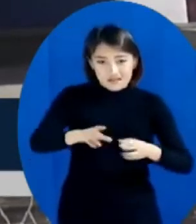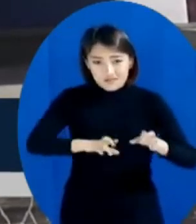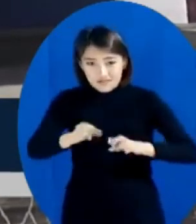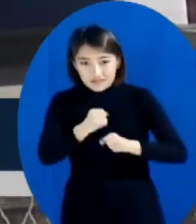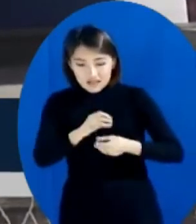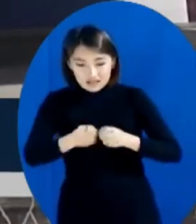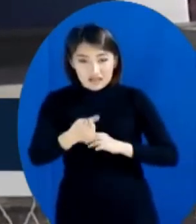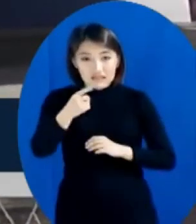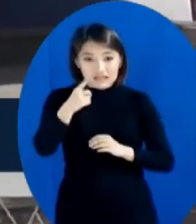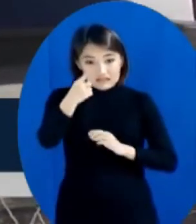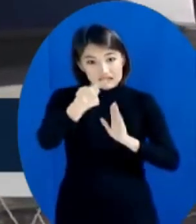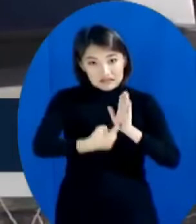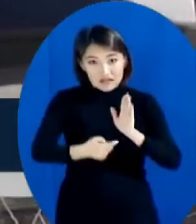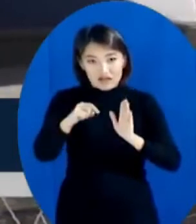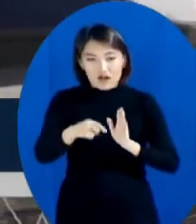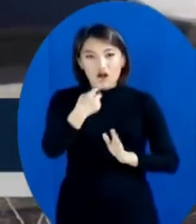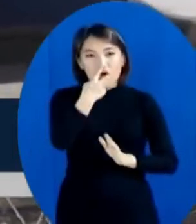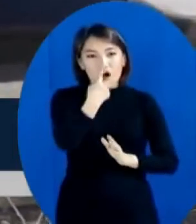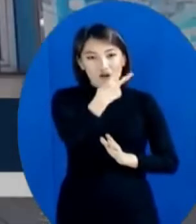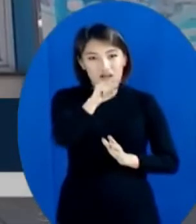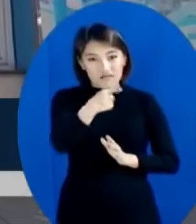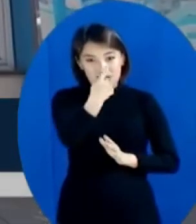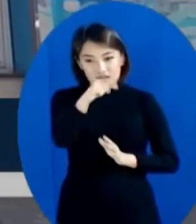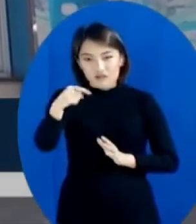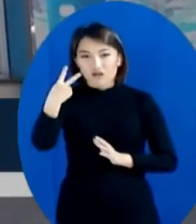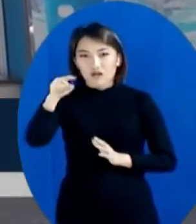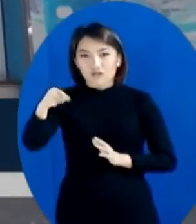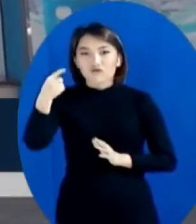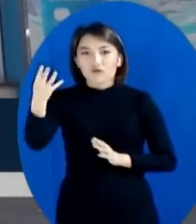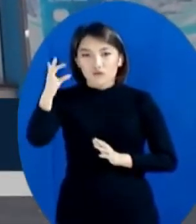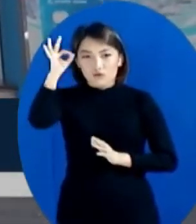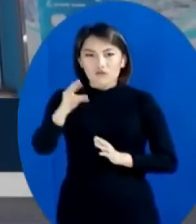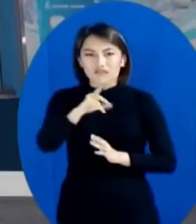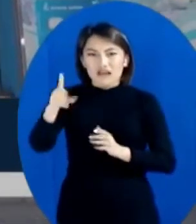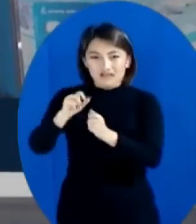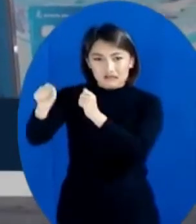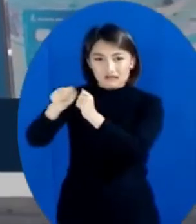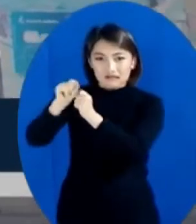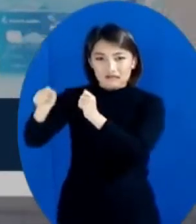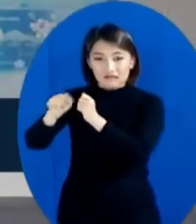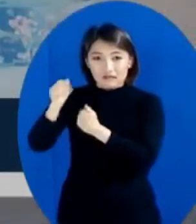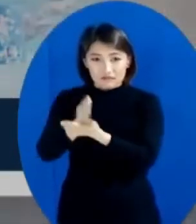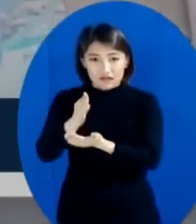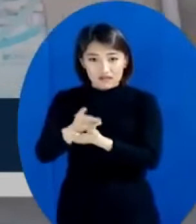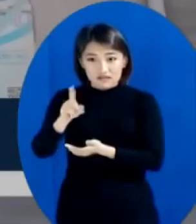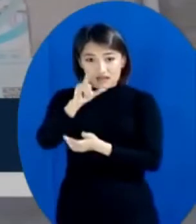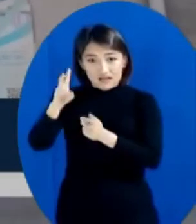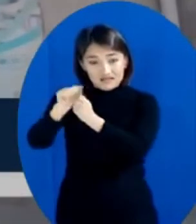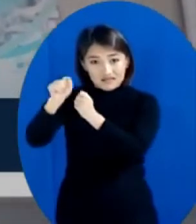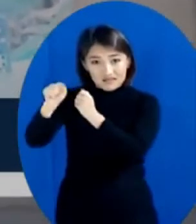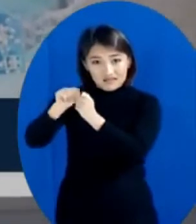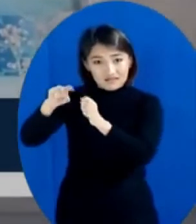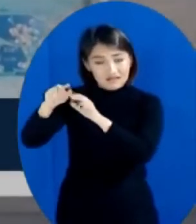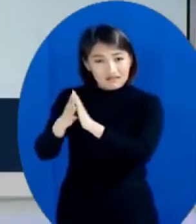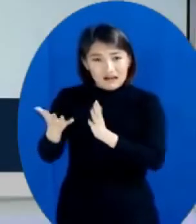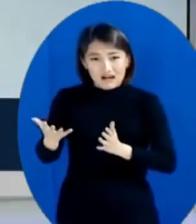сарын 2.1-ээс 2.4% зээл авч байгаа арилжааны банкудаас. Тэгээ энэ одоо зээлийг бол өмнө нь бол одоо